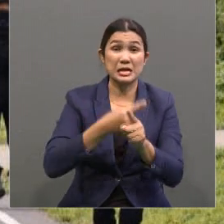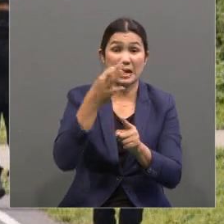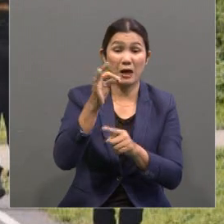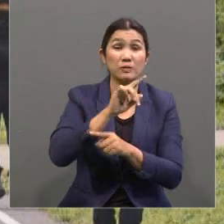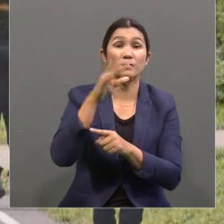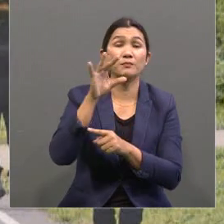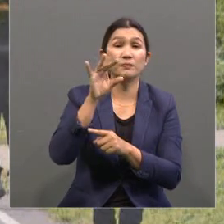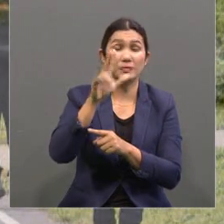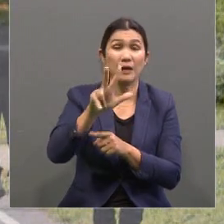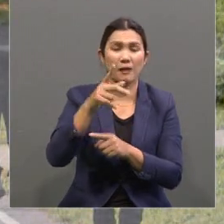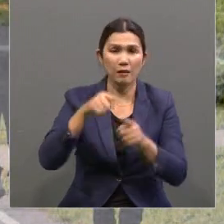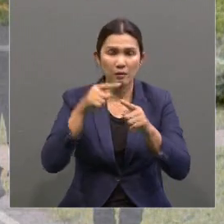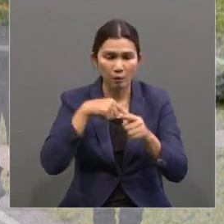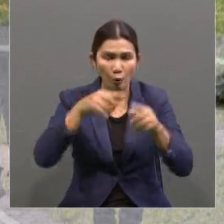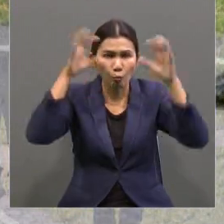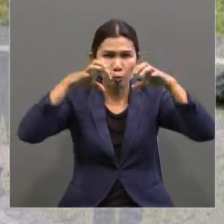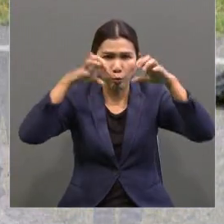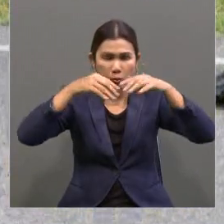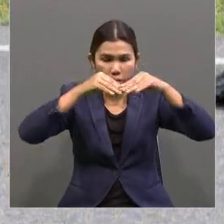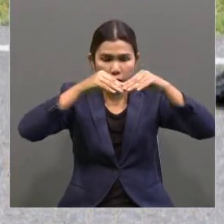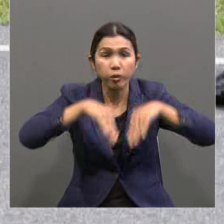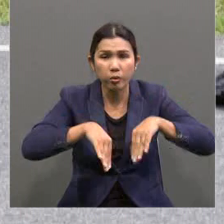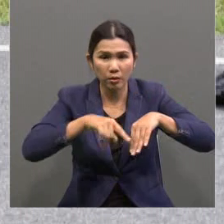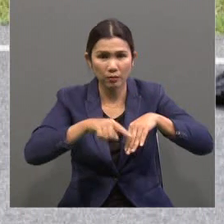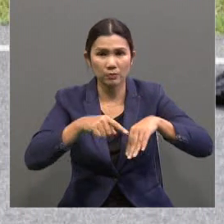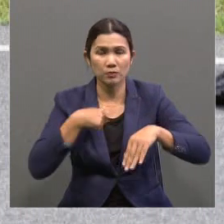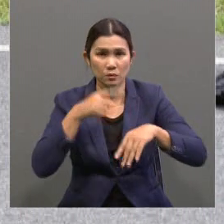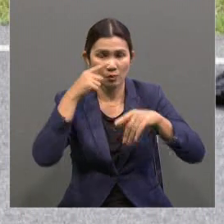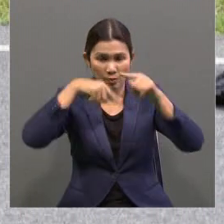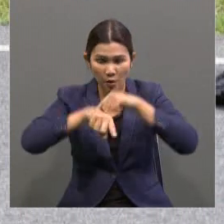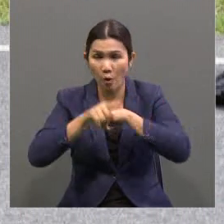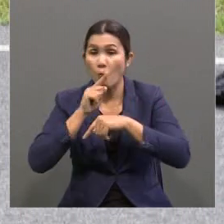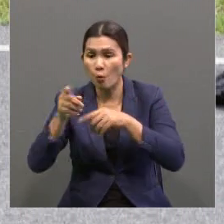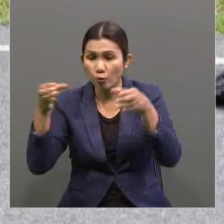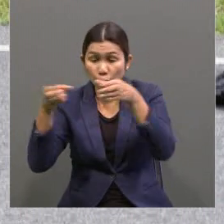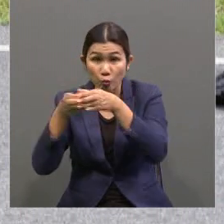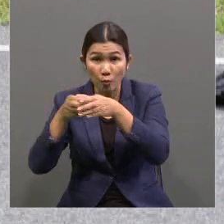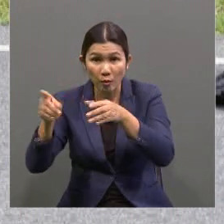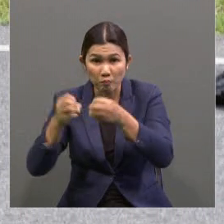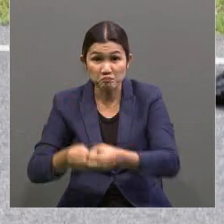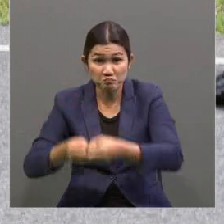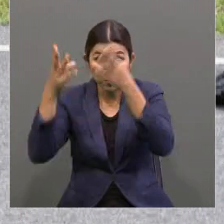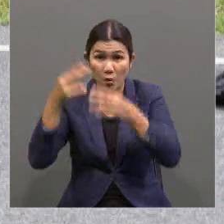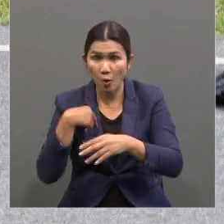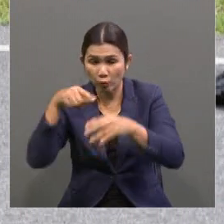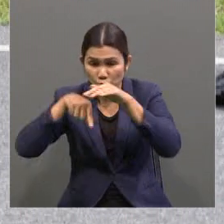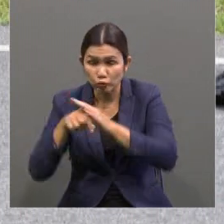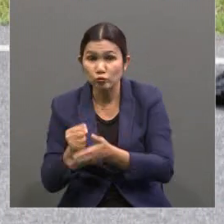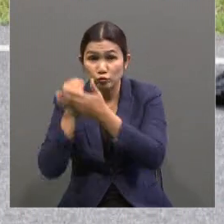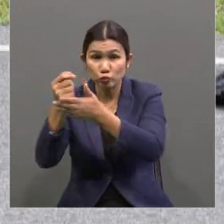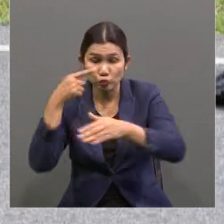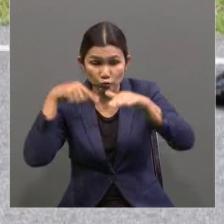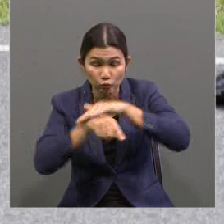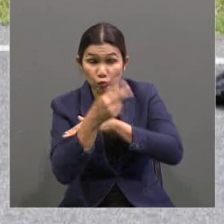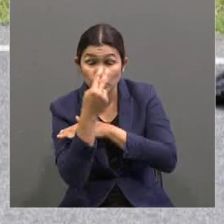ตกครับจึงทำให้ดินบริเวณหลุมนั้นเกิดการทรุดตัวเจ้าหน้าที่จึงประสานชุดเก็บกู้วัตถุระเบิดได้ไว้ EODหน่วยเฉพาะกิจ